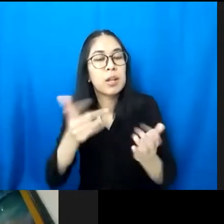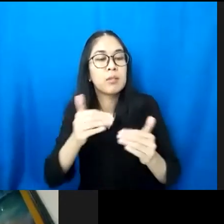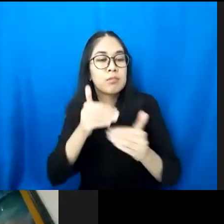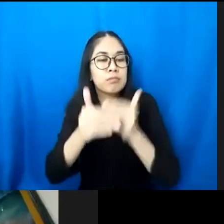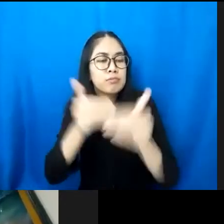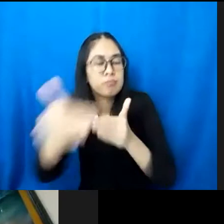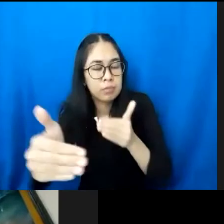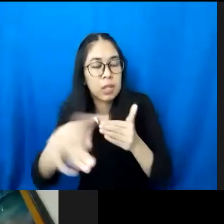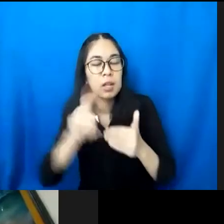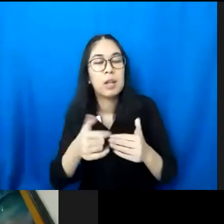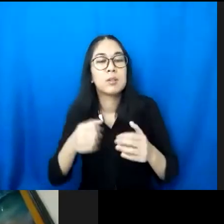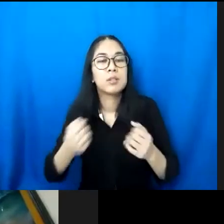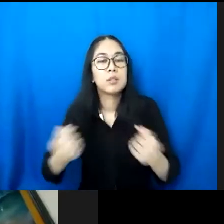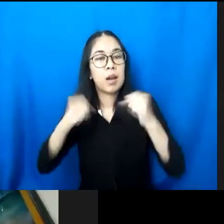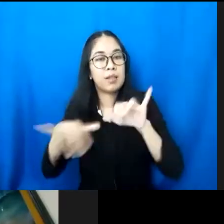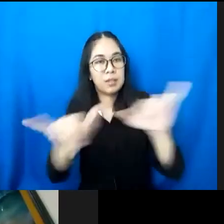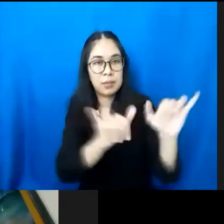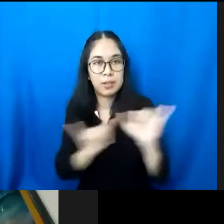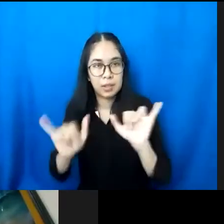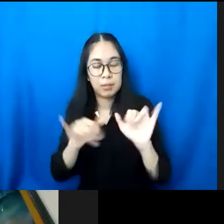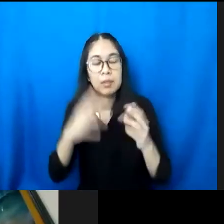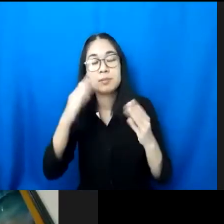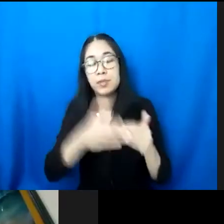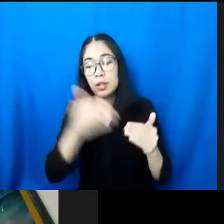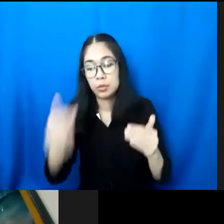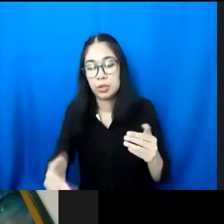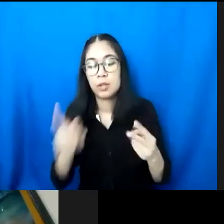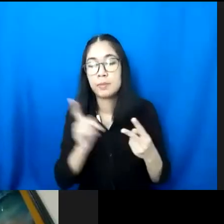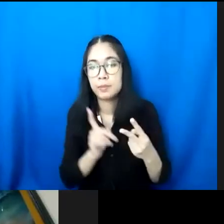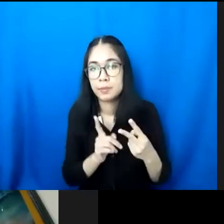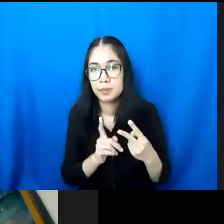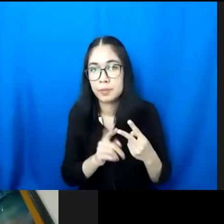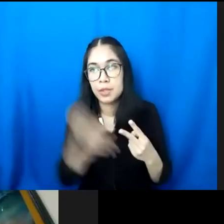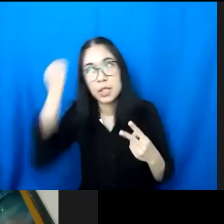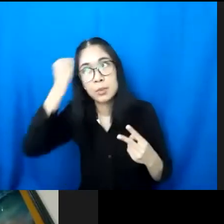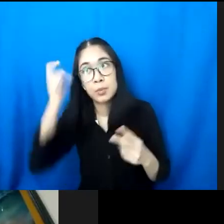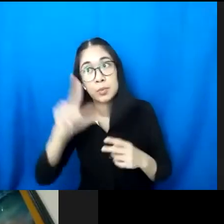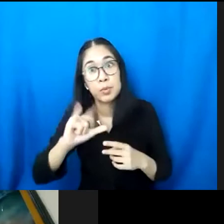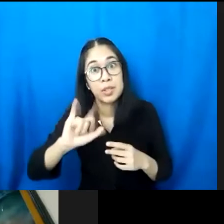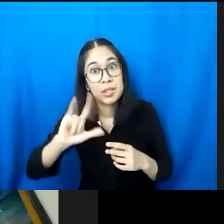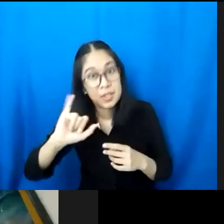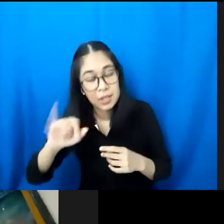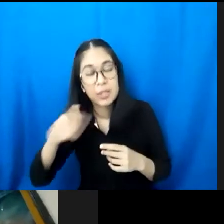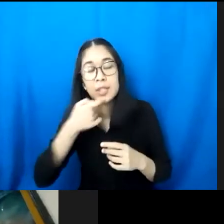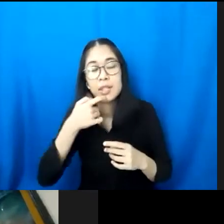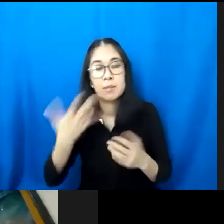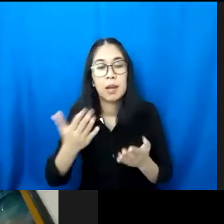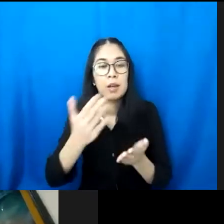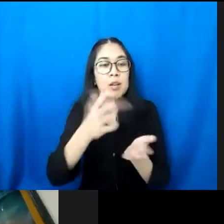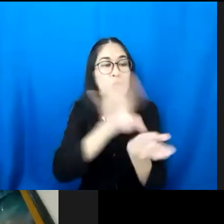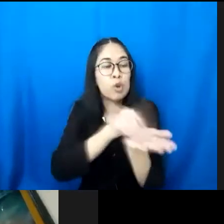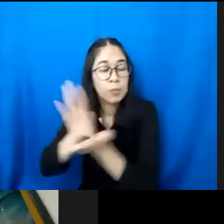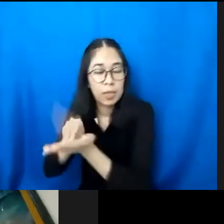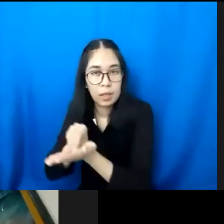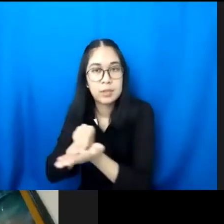melalui semangat yang bersama tentunya, ya. Kemudian tentang pertanyaan dari Ibu Lili yang berkaitan dengan dokumentasi. Nah, ini